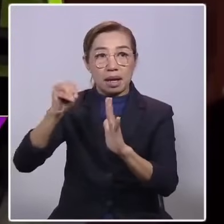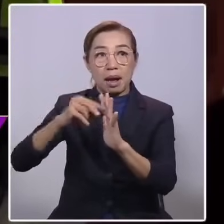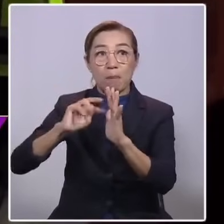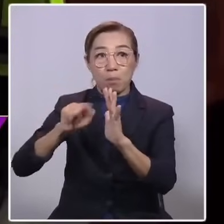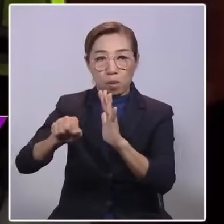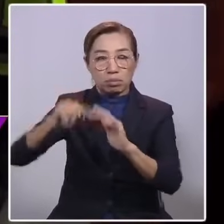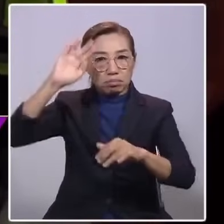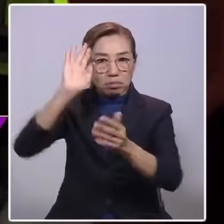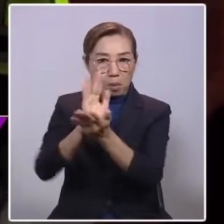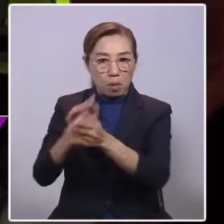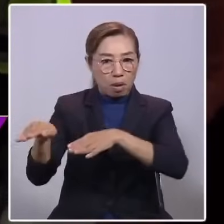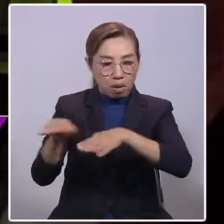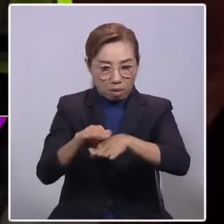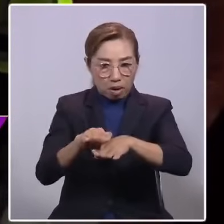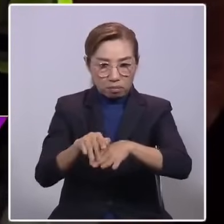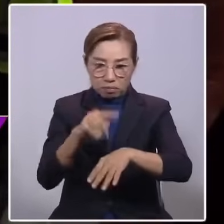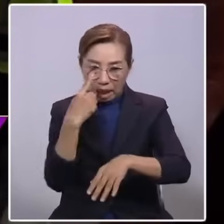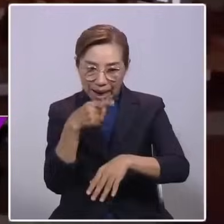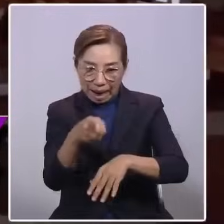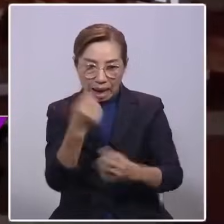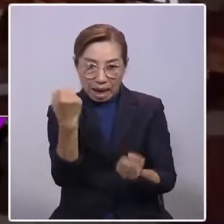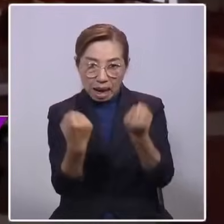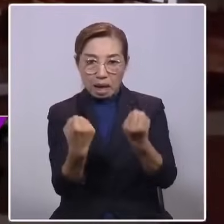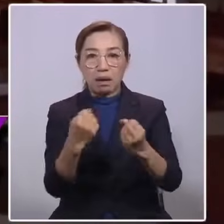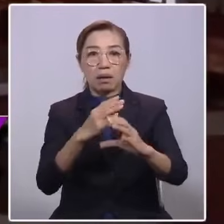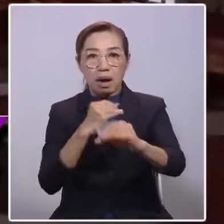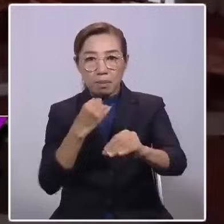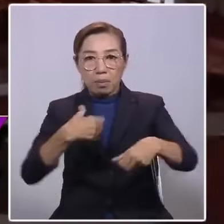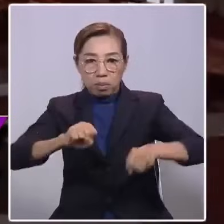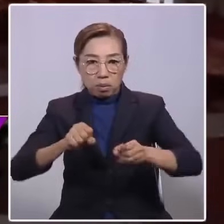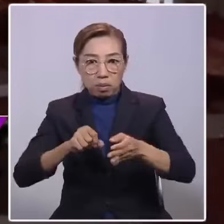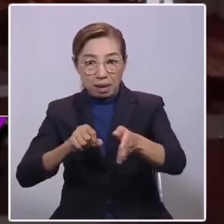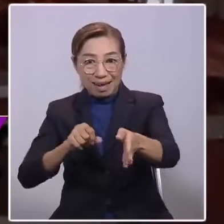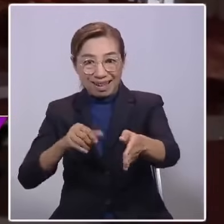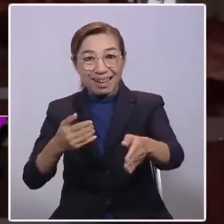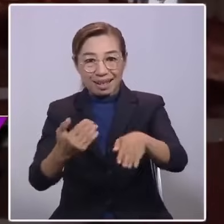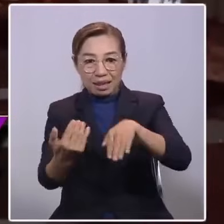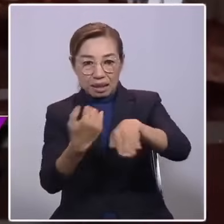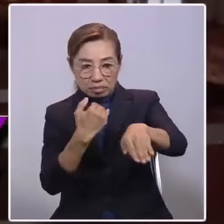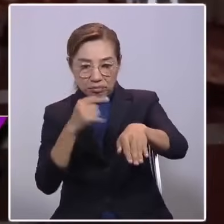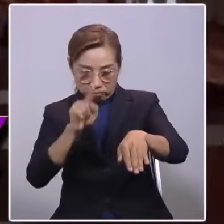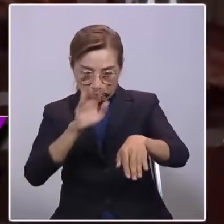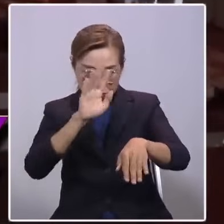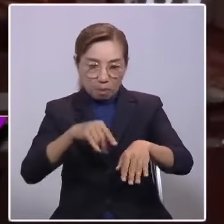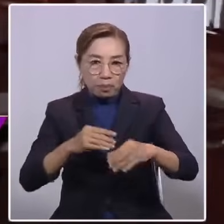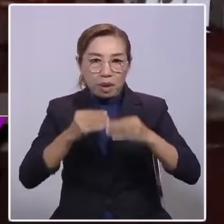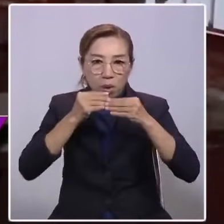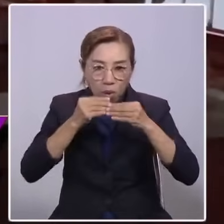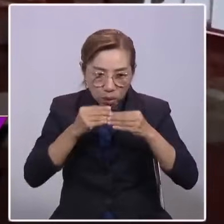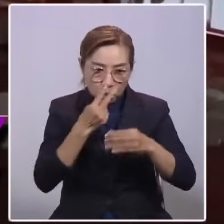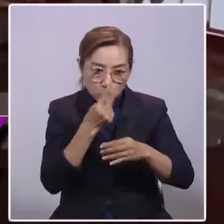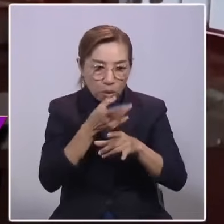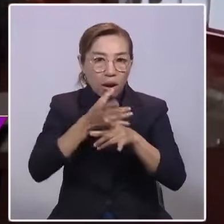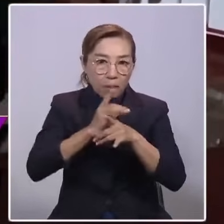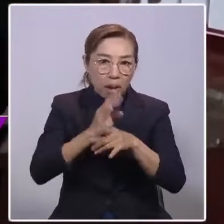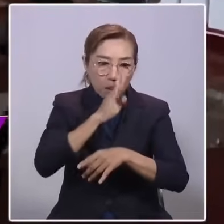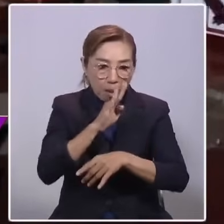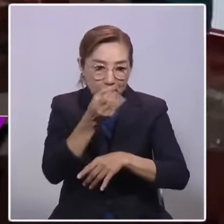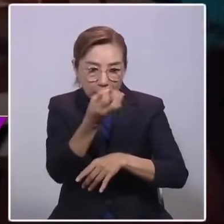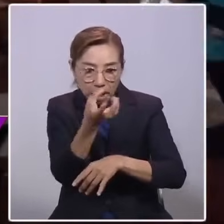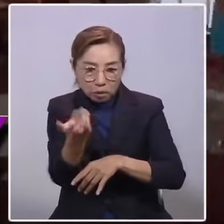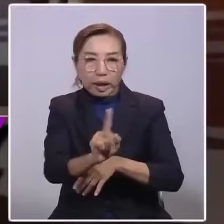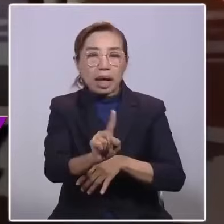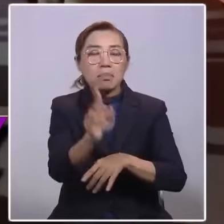ปริมาณแอลกอฮอล์นะครับของผู้ที่ขับขี่ยานพาหนะไปมาในพื้นที่ตรงนี้เพื่อป้องกันแล้วก็ปราบปรามเรื่องของ